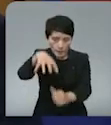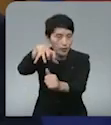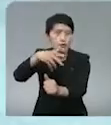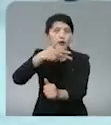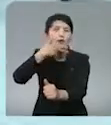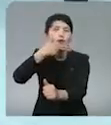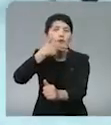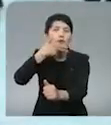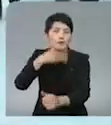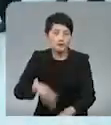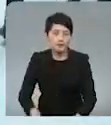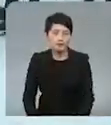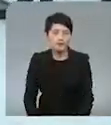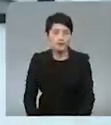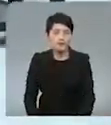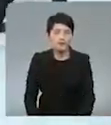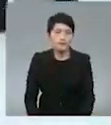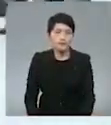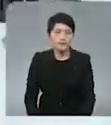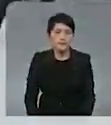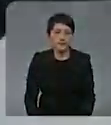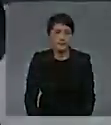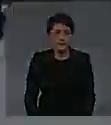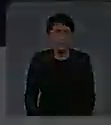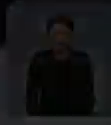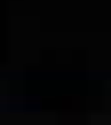lui ayant apporté son aide lors des moments difficiles